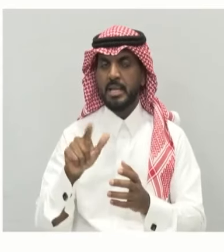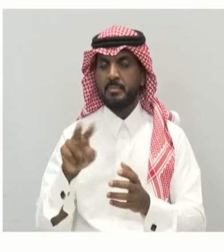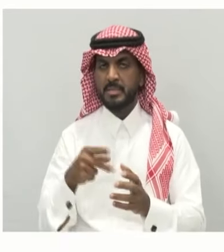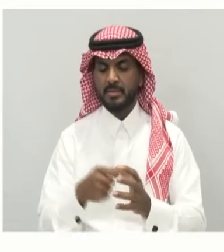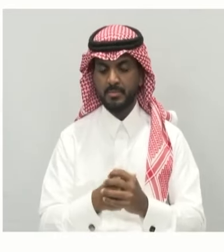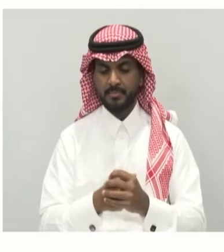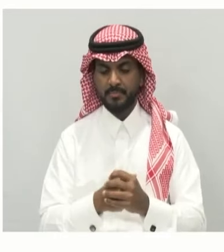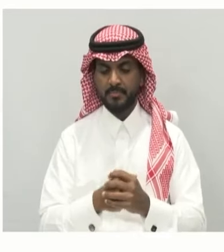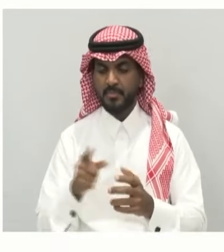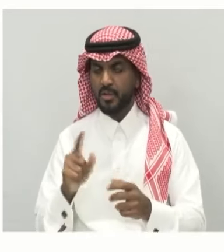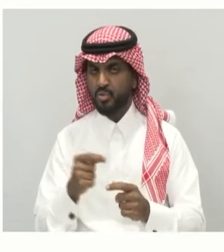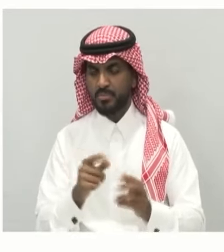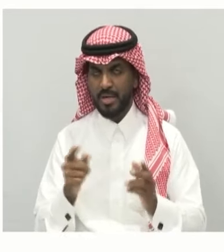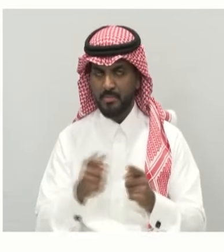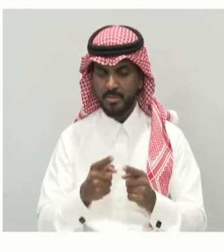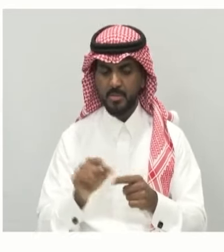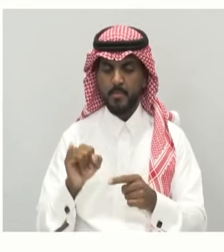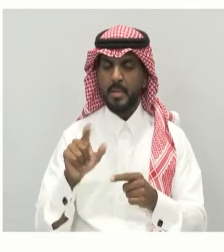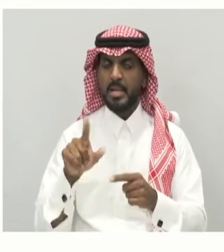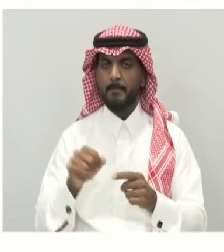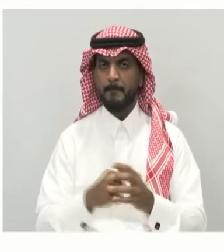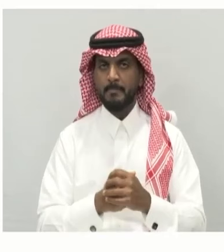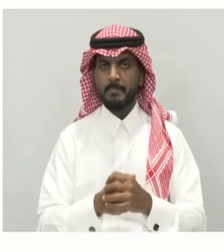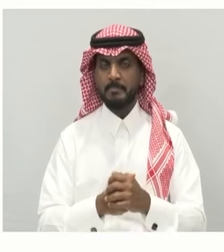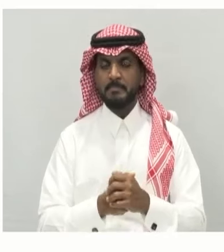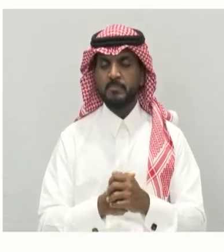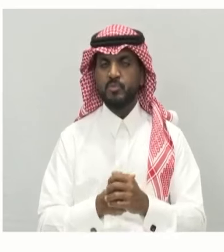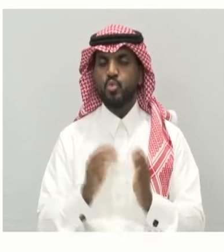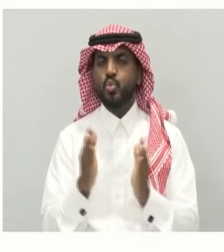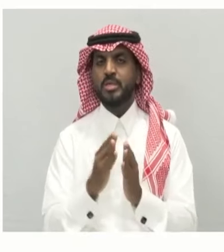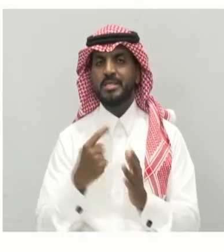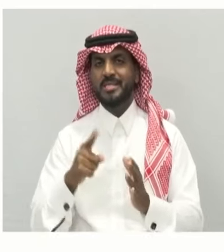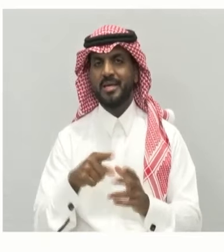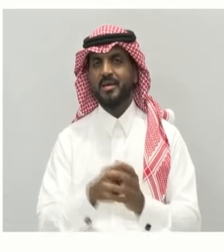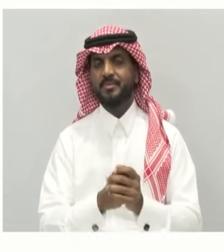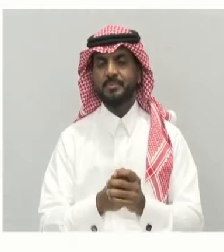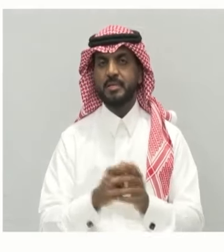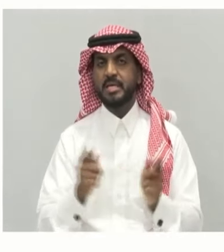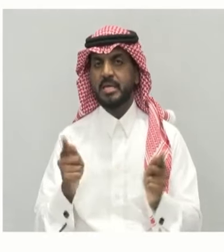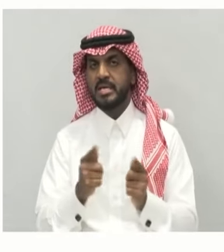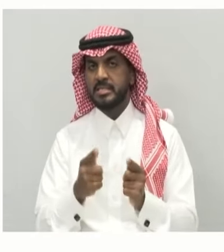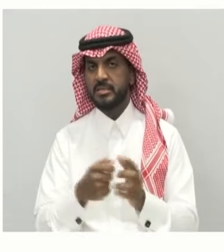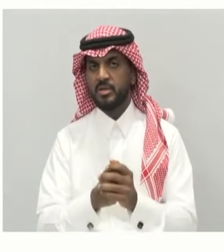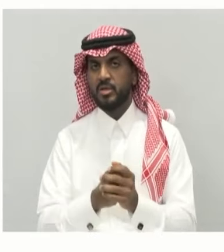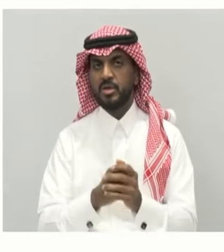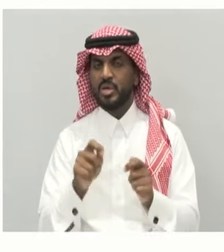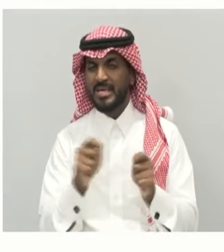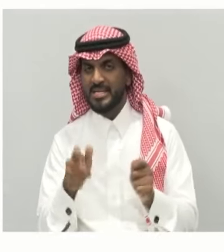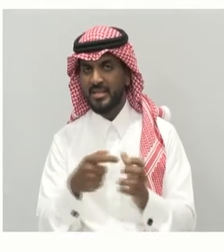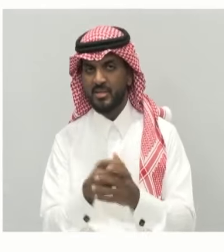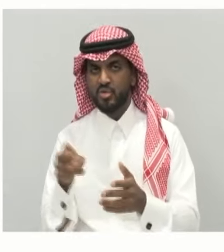اذا نكتب هنا مليمتر بارك الله فيكم كوحده مناسبه لقياس هذه هذا